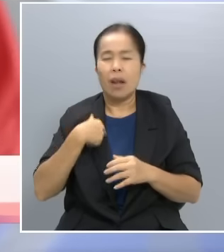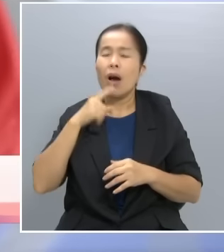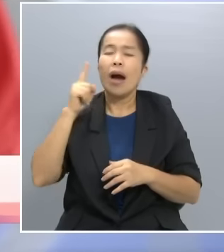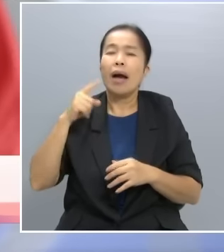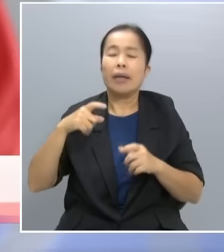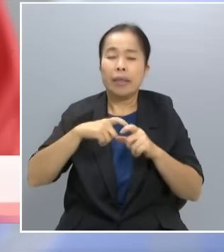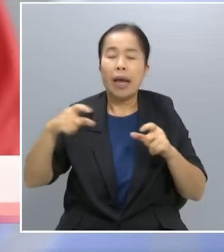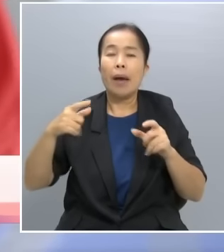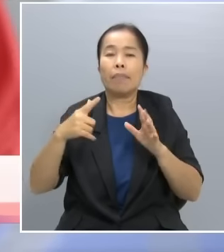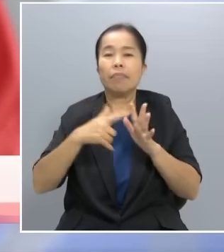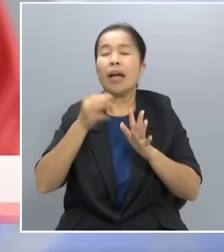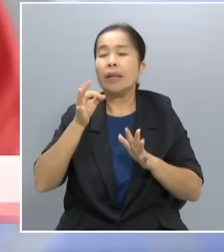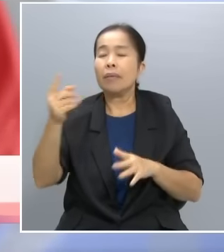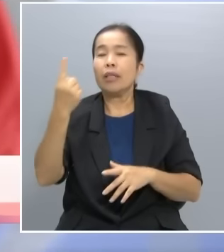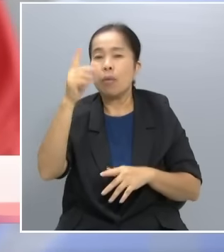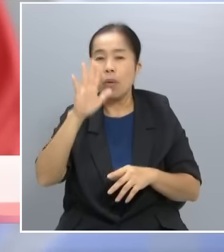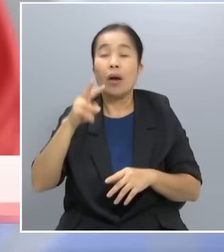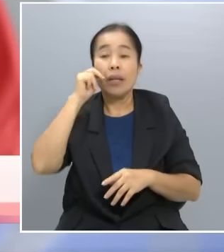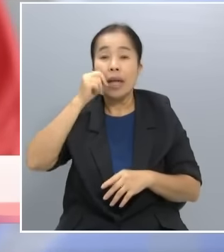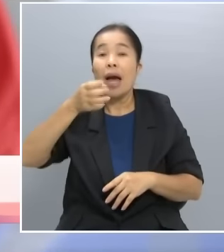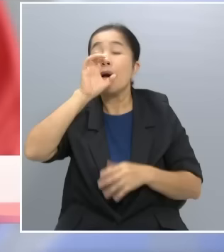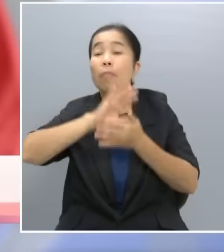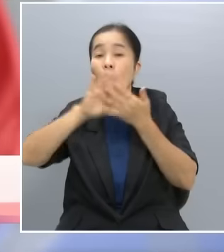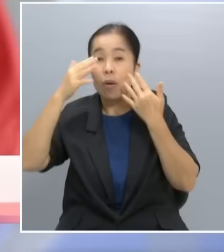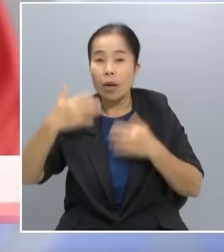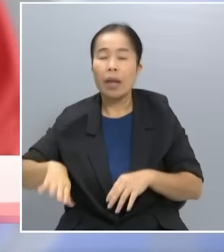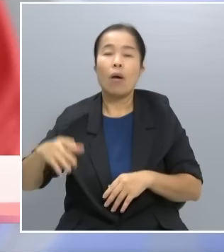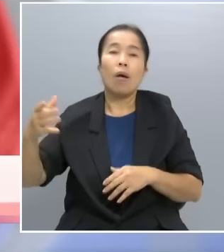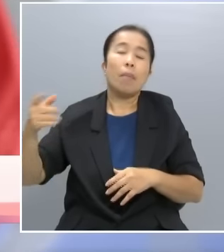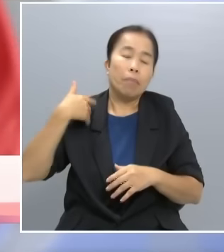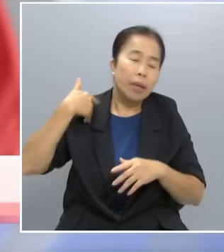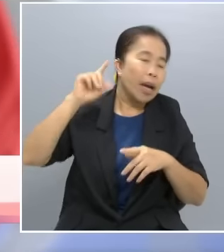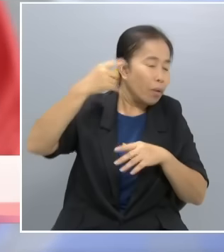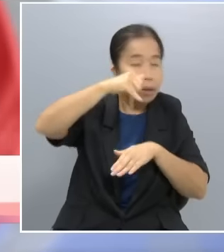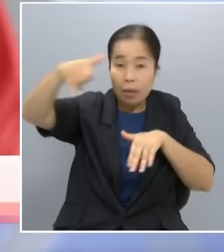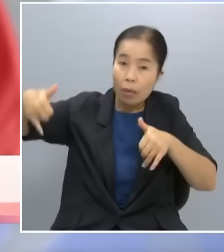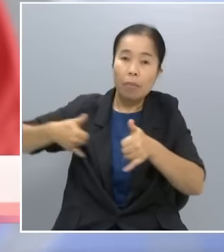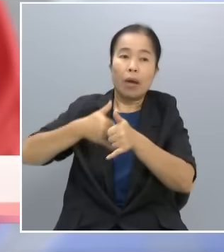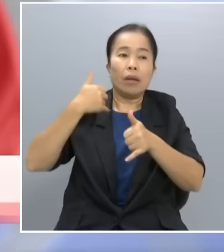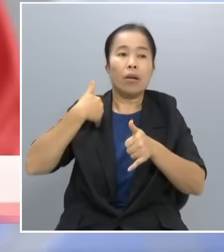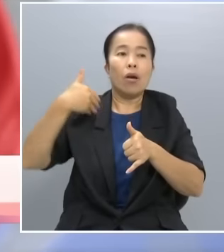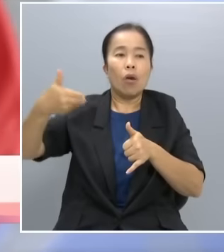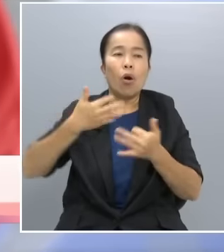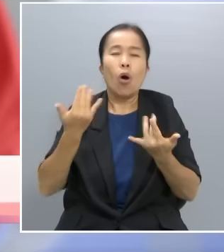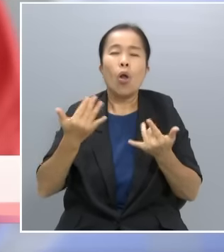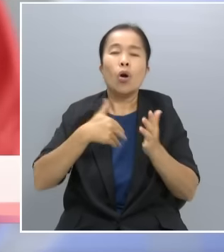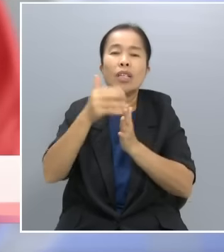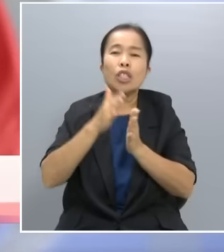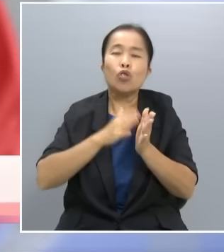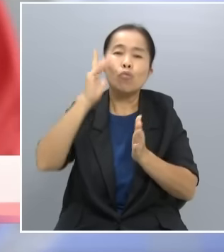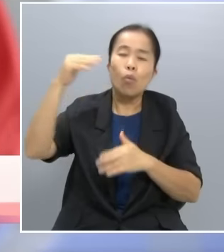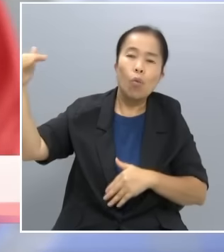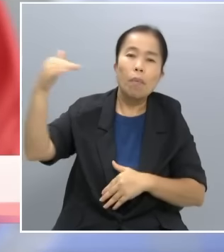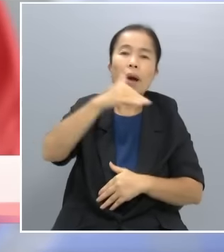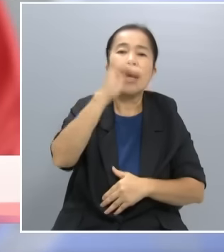ให้แค่ยาพารา1เม็ดพอกินน้ำเสร็จแล้วเขาก็เลยเข้ามาประตูด้านหลังเขาบอกว่าขอรอรถสีชมพูที่จะไ